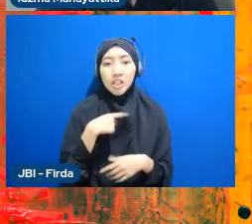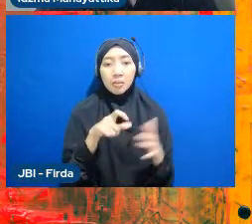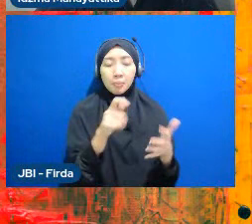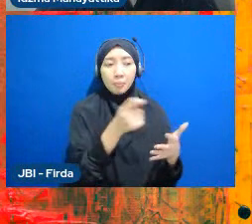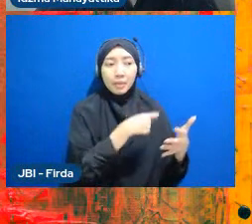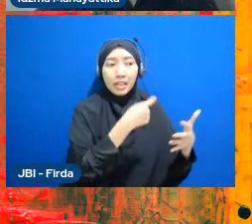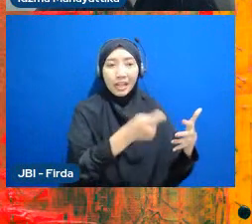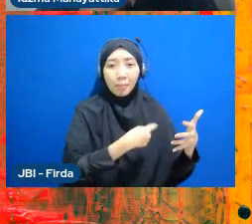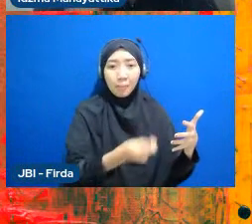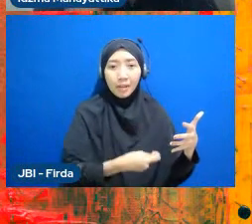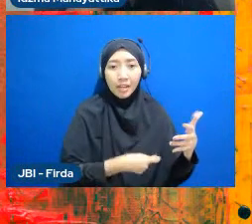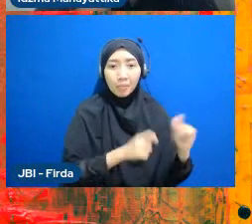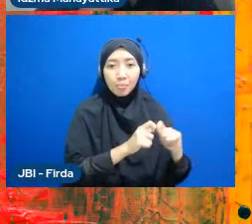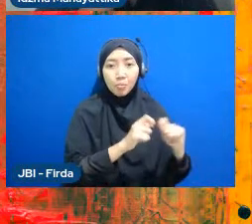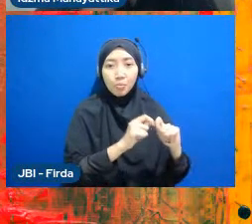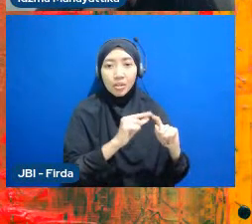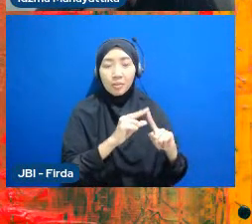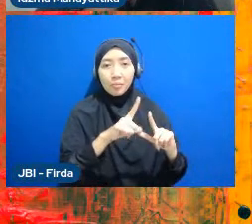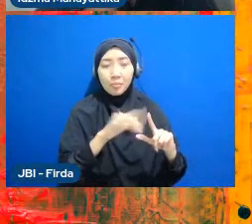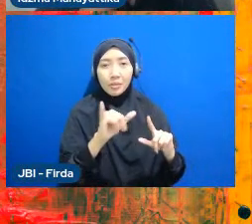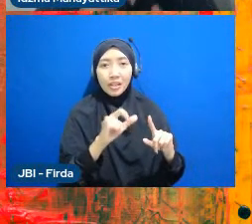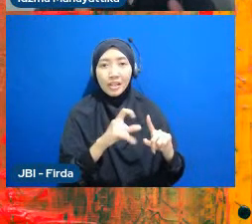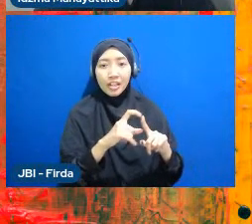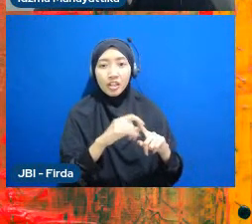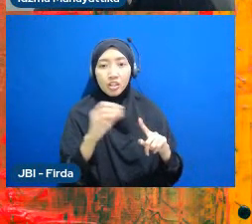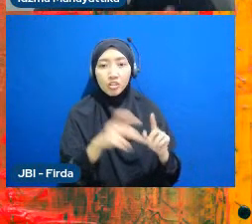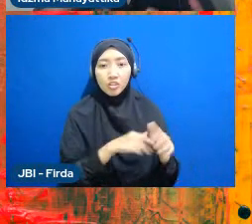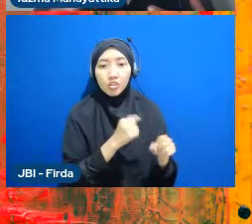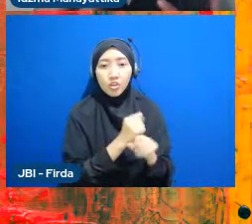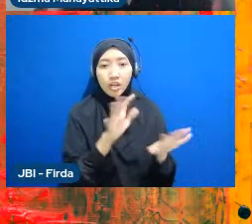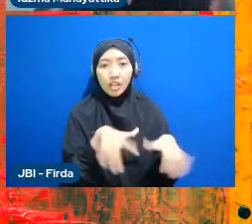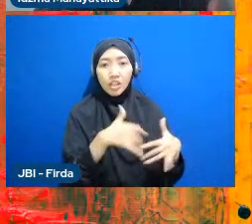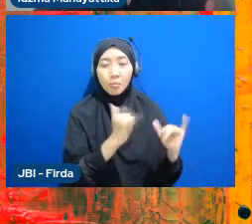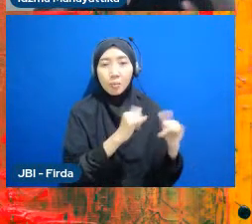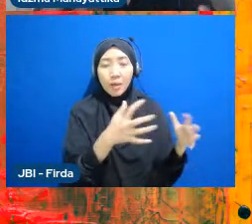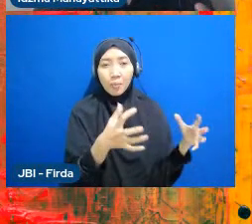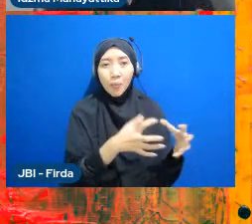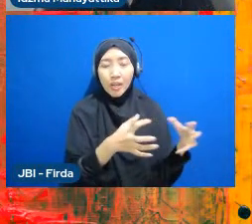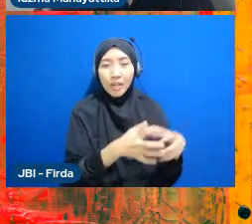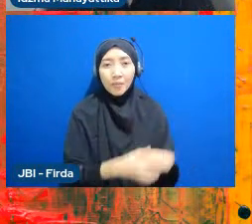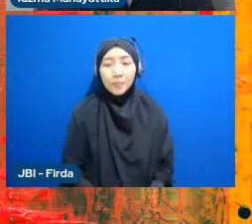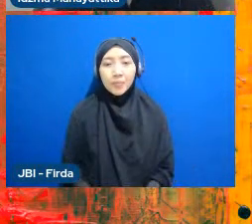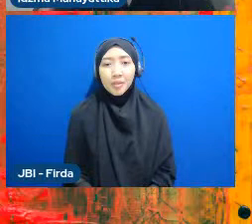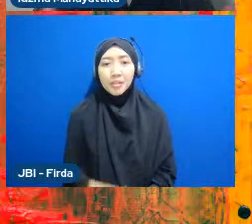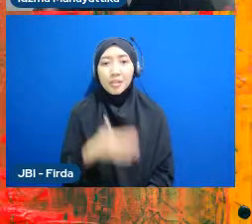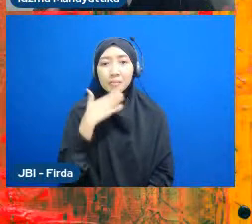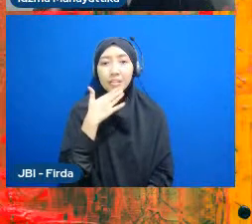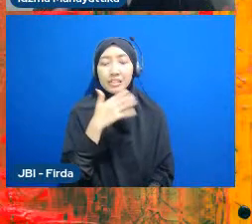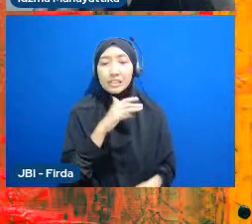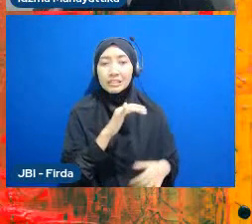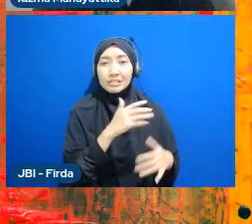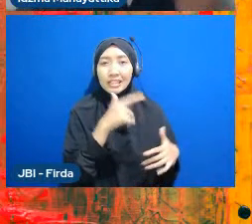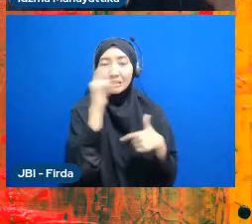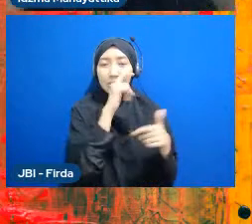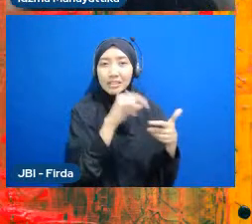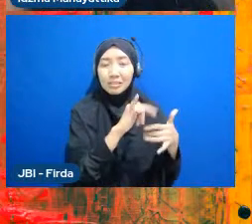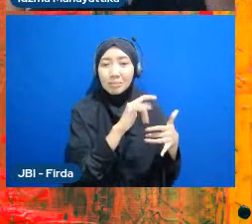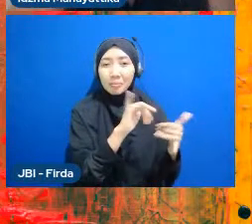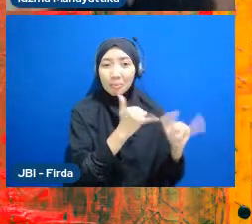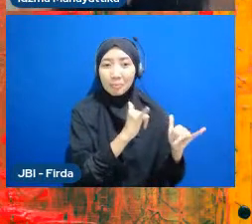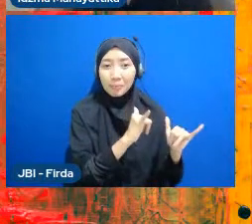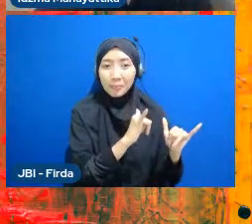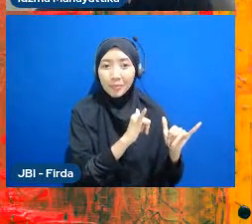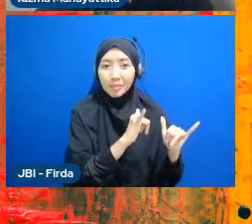membuat play doh atau bermain boneka. Sebenarnya ekspresif play juga bisa berbentuk